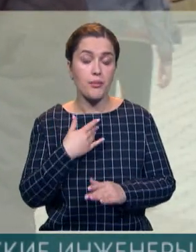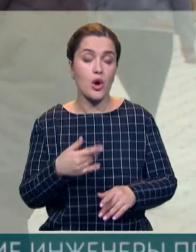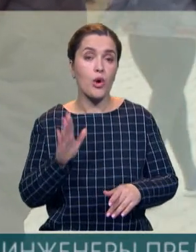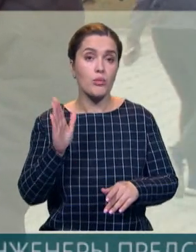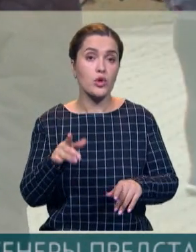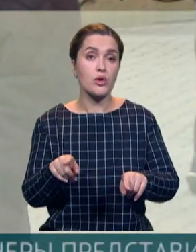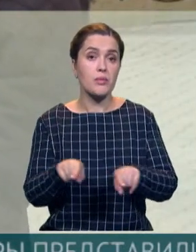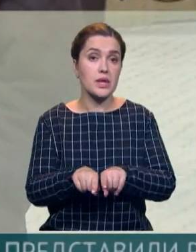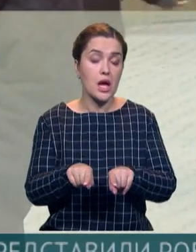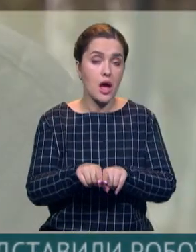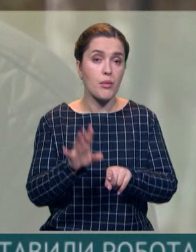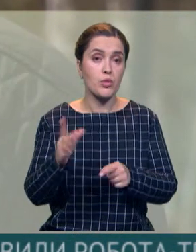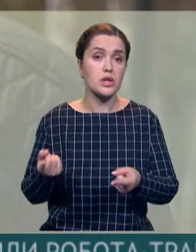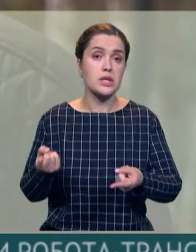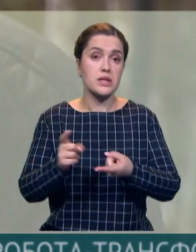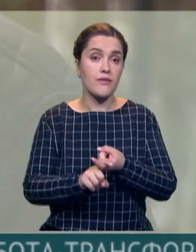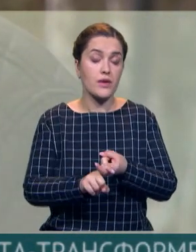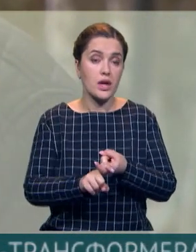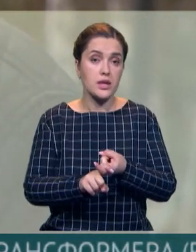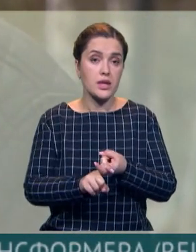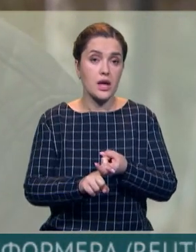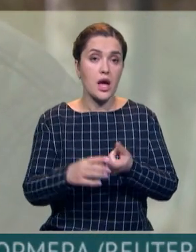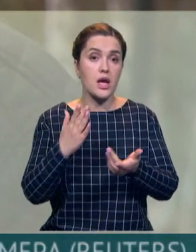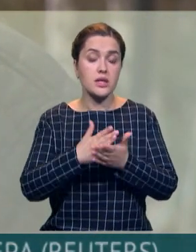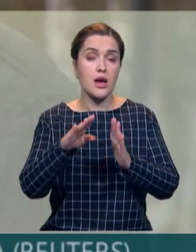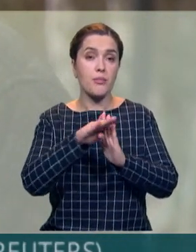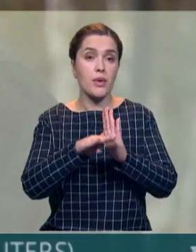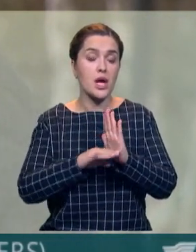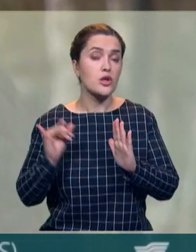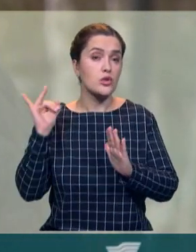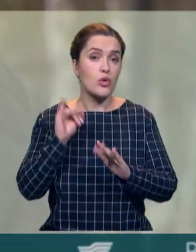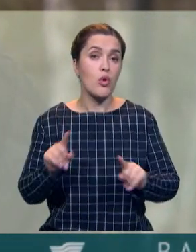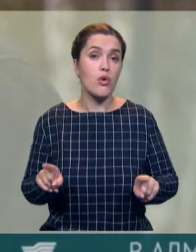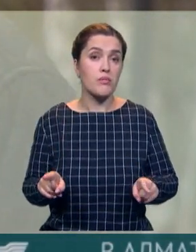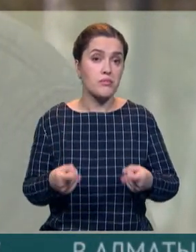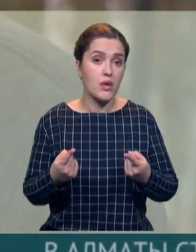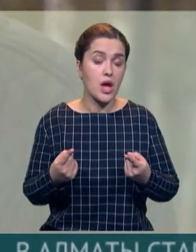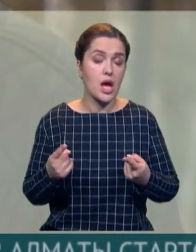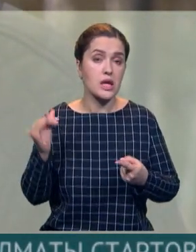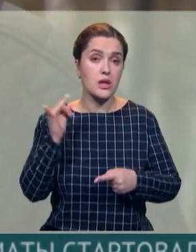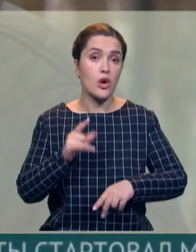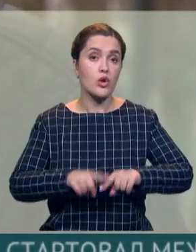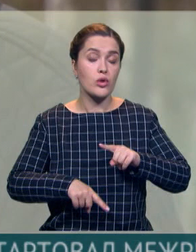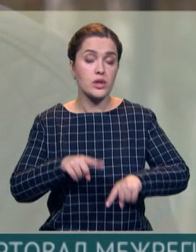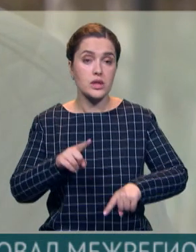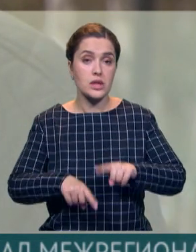также налаживать связи и вот в рамках программы «Рухани Жангру» с исторической родиной.